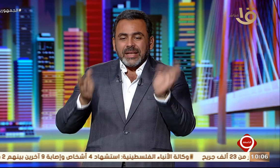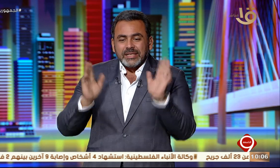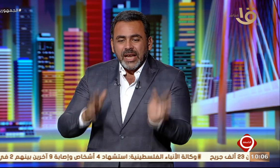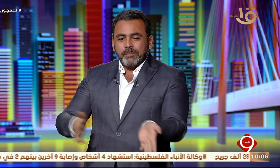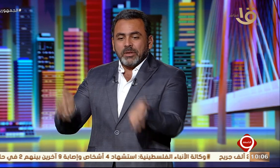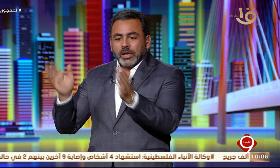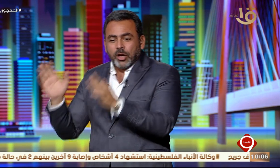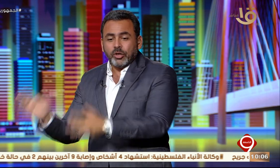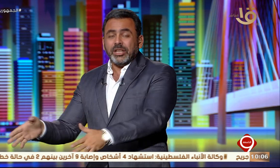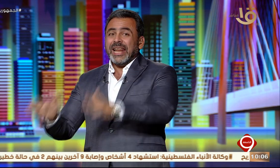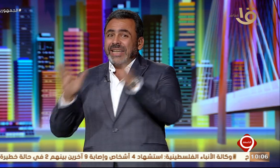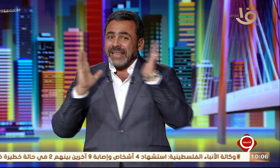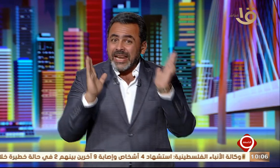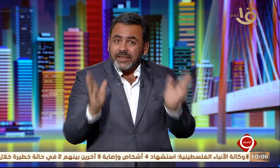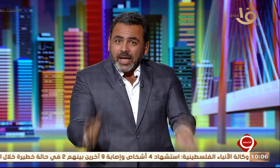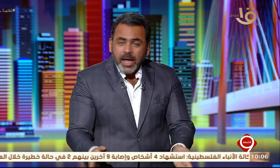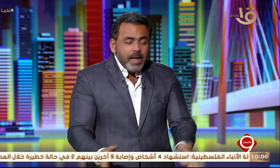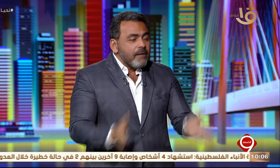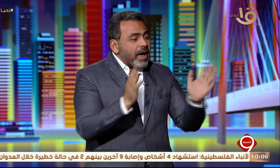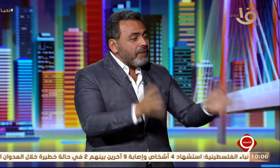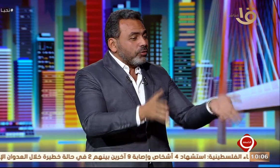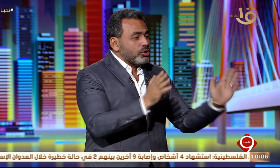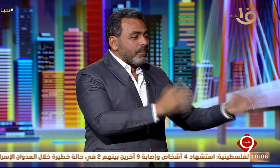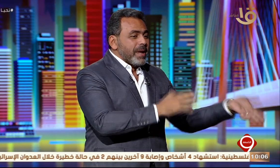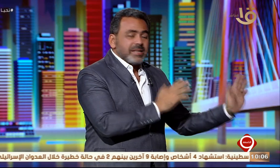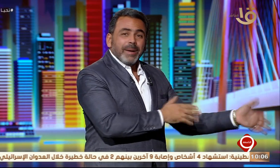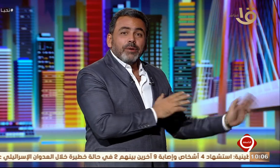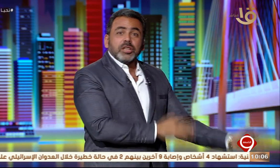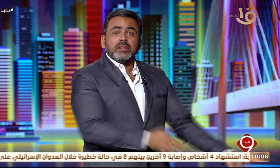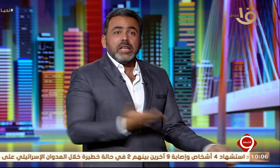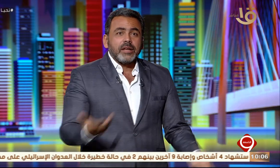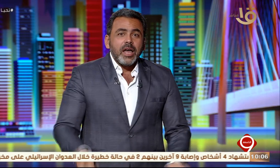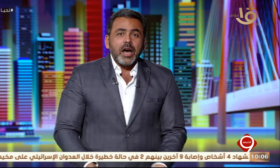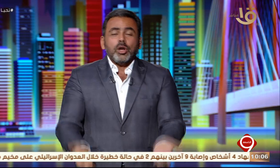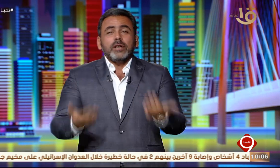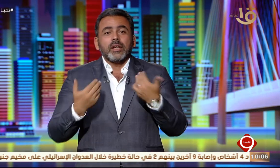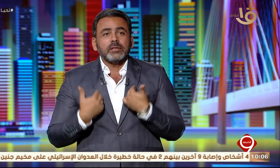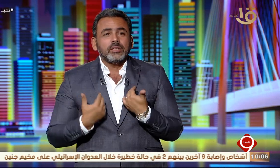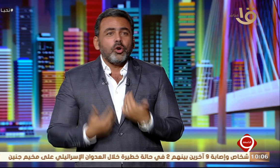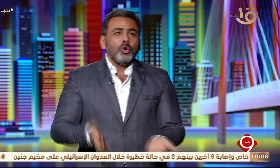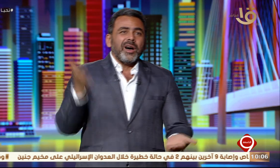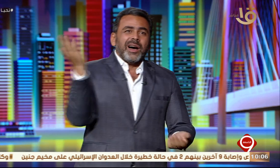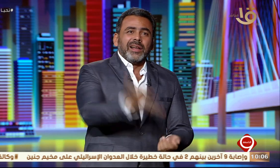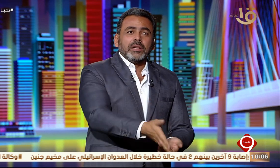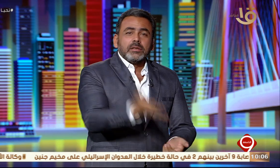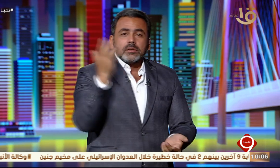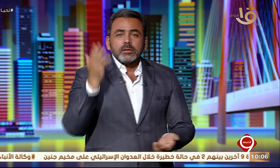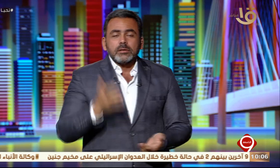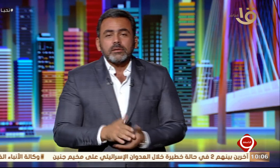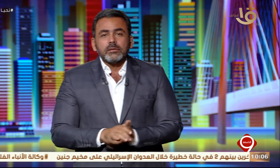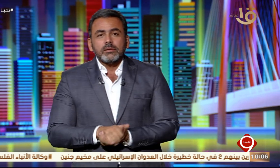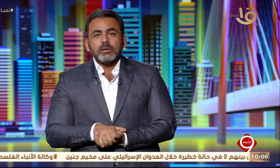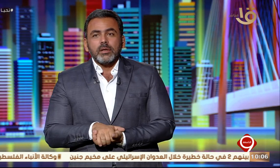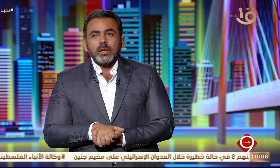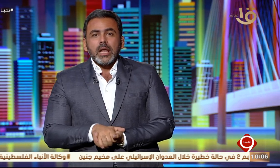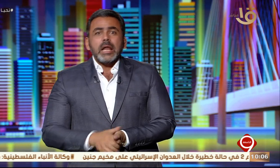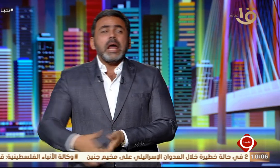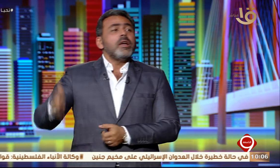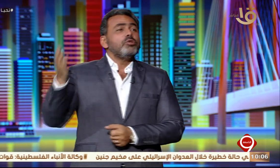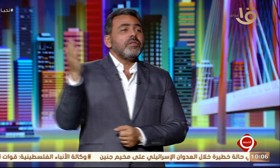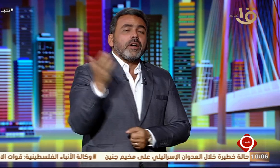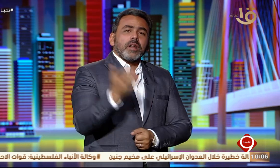اسرائيل تنسحب من الاراضي اللي احتلتها في 1967 اروح انا راض اقول له غلط